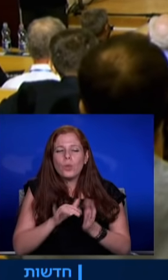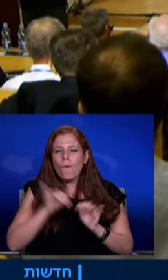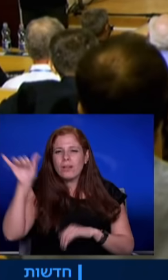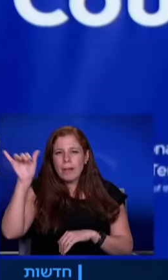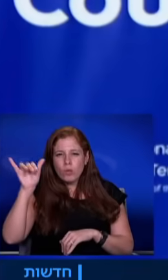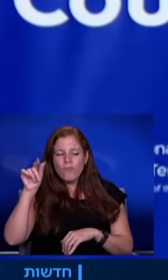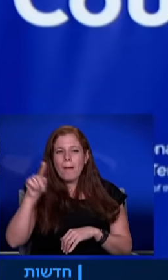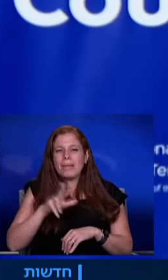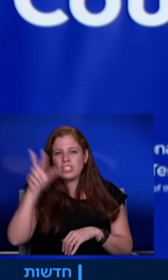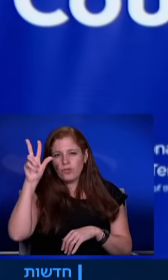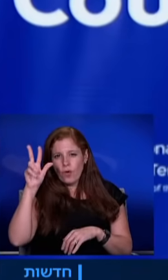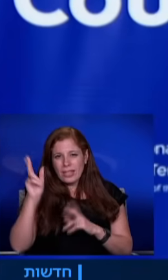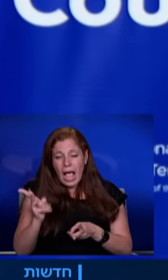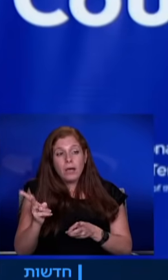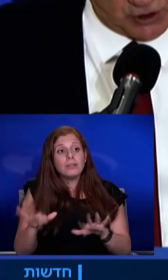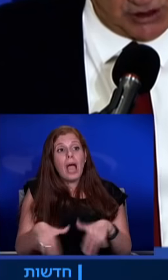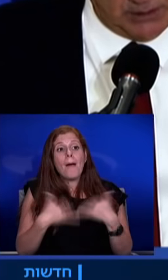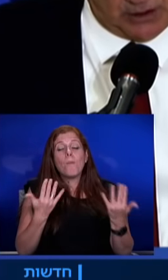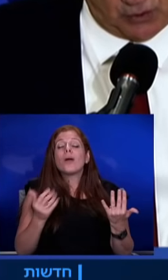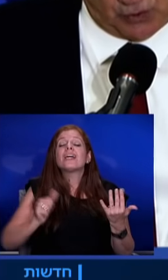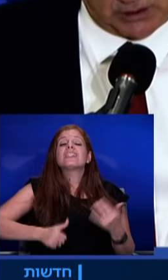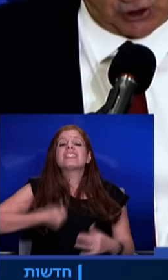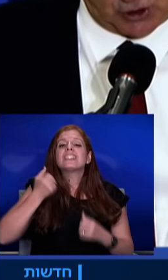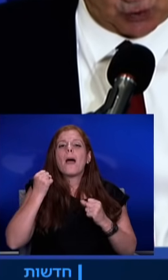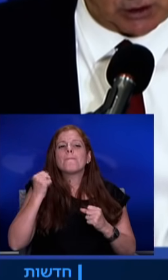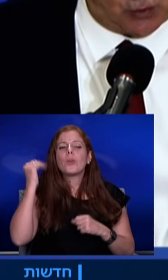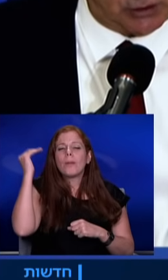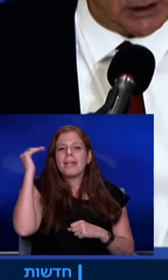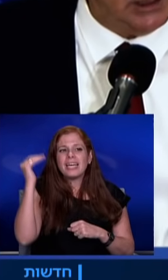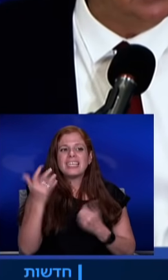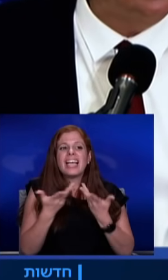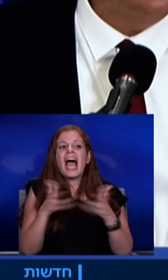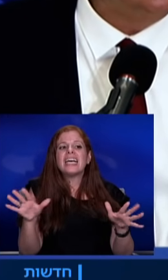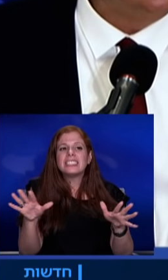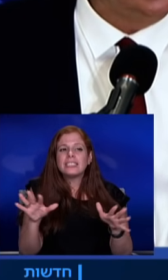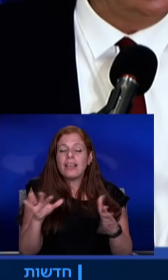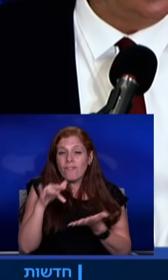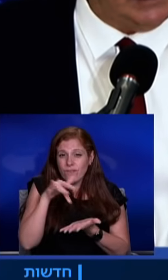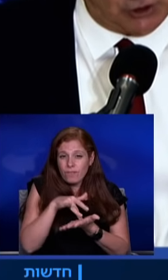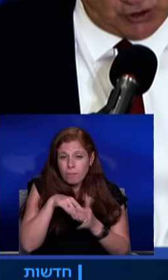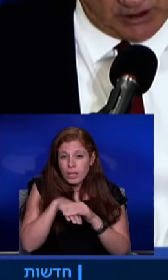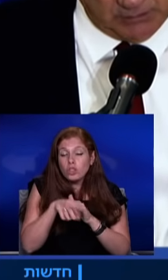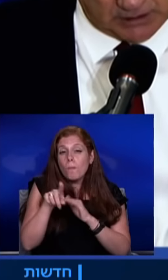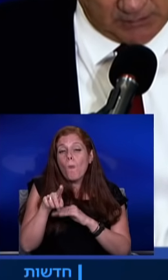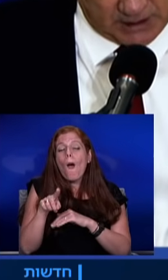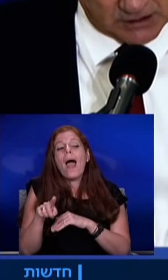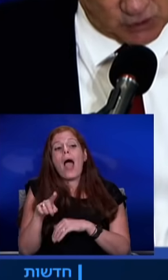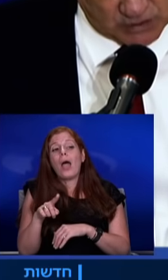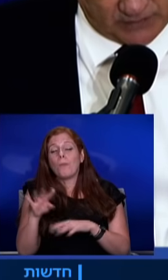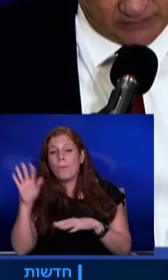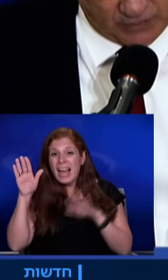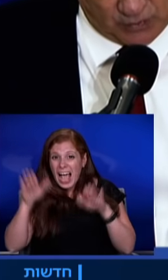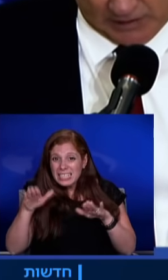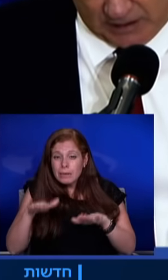רבה. הבוקר חשף שר הביטחון בני גנץ מתקן צבאי בשטח איראן, שבו מכשירה הרפובליקה האסלאמית